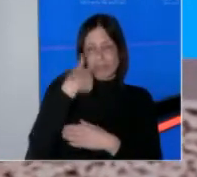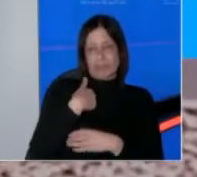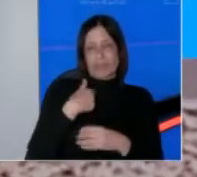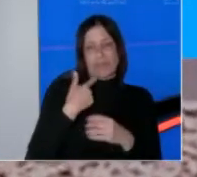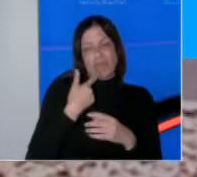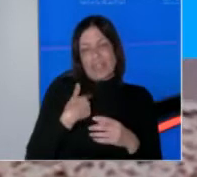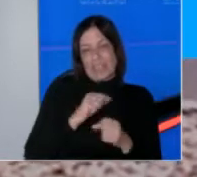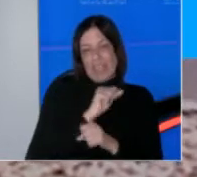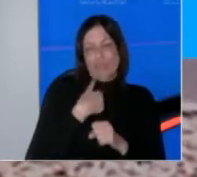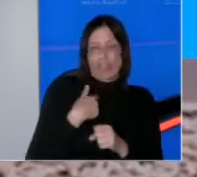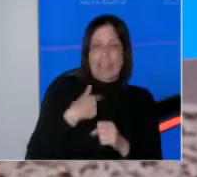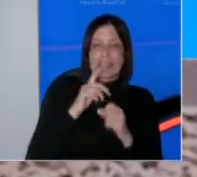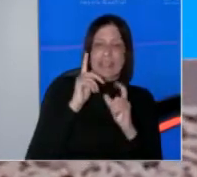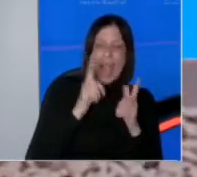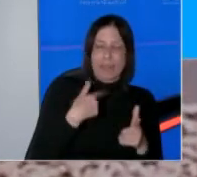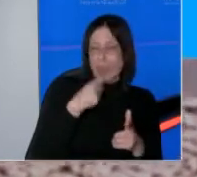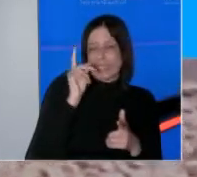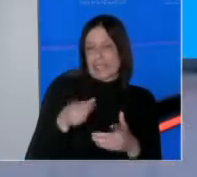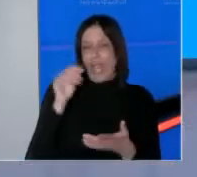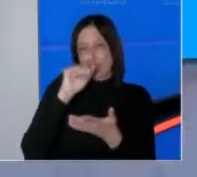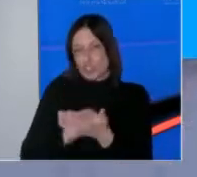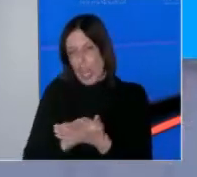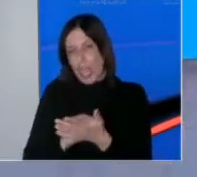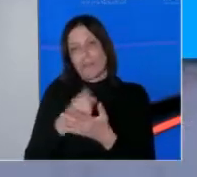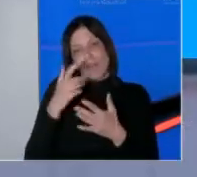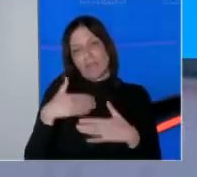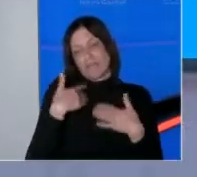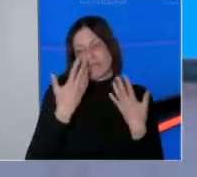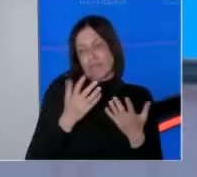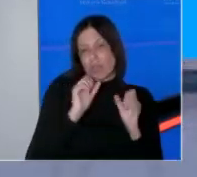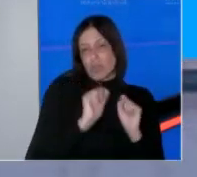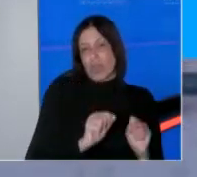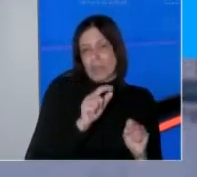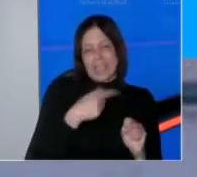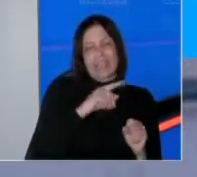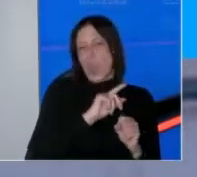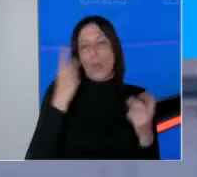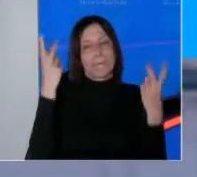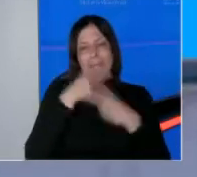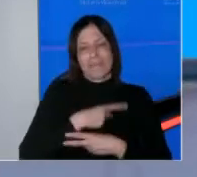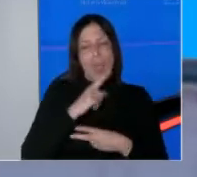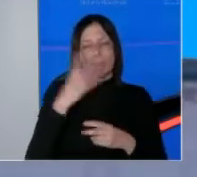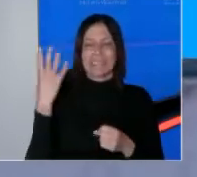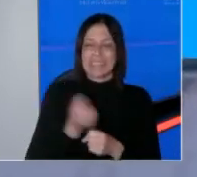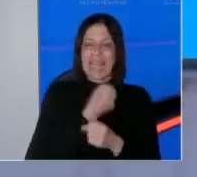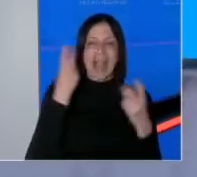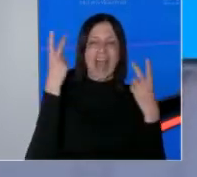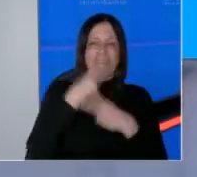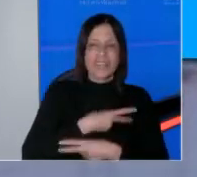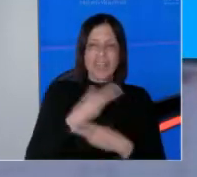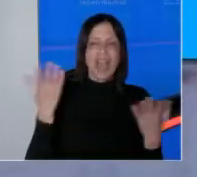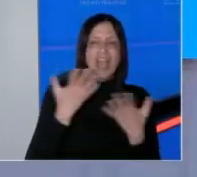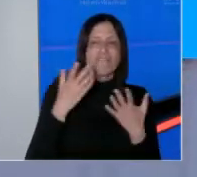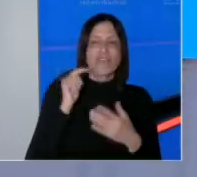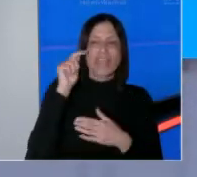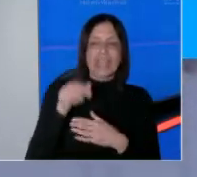שאני נלחם, כי אני חושב שלא צריך לשלם, והם נותנים יד לדבר הזה, אני לא מבין. לא מצליח להבין כבר לאן נגיע